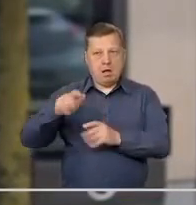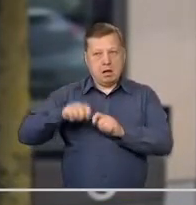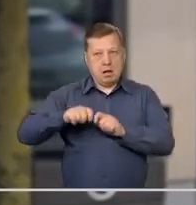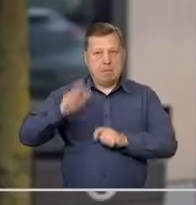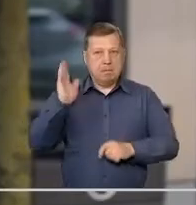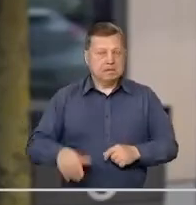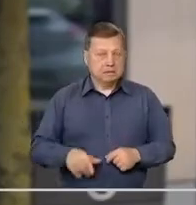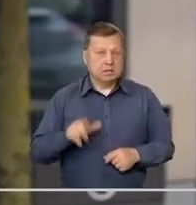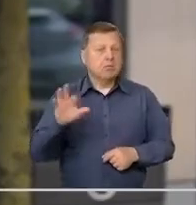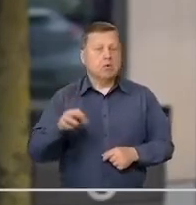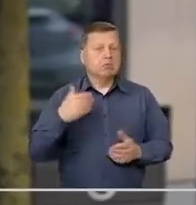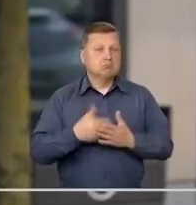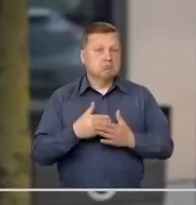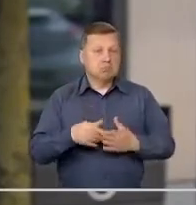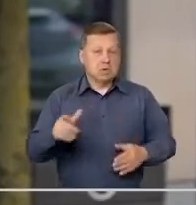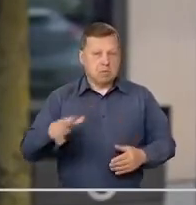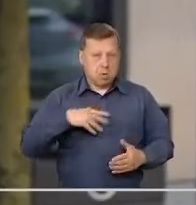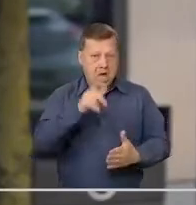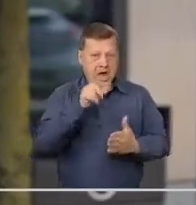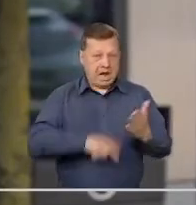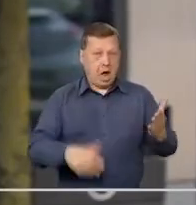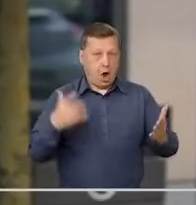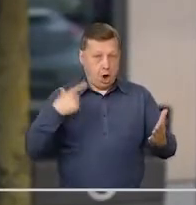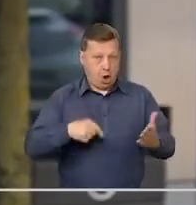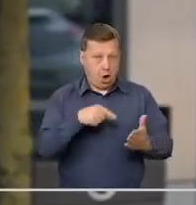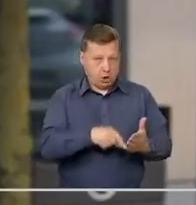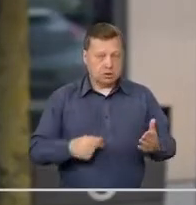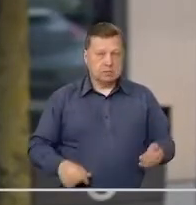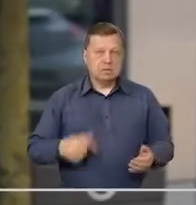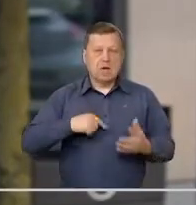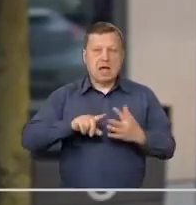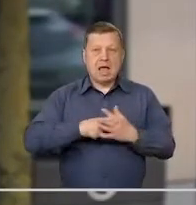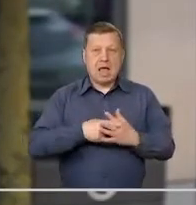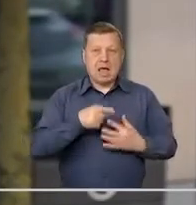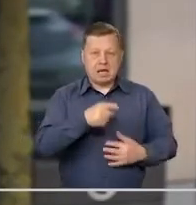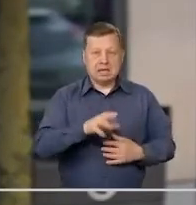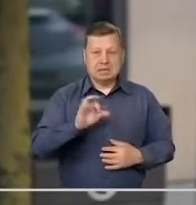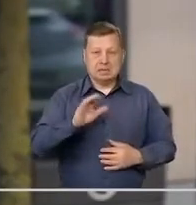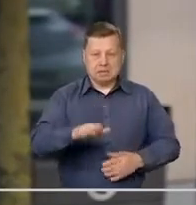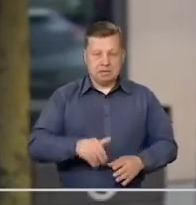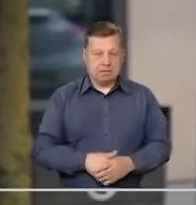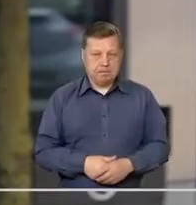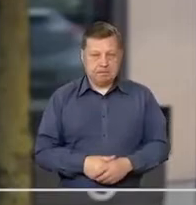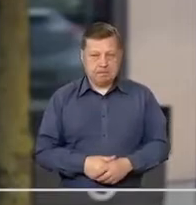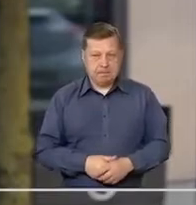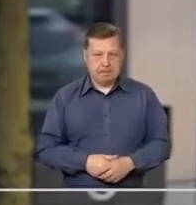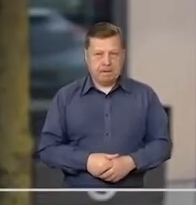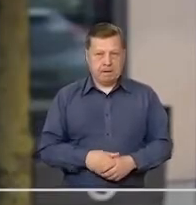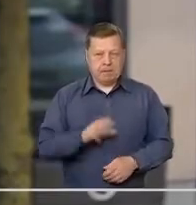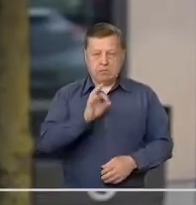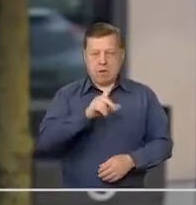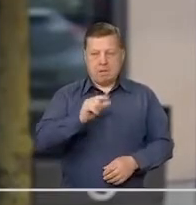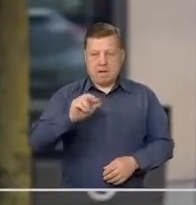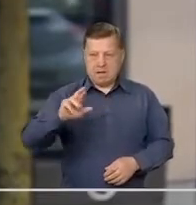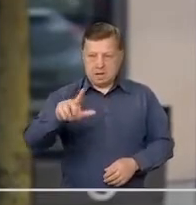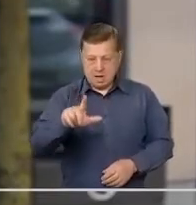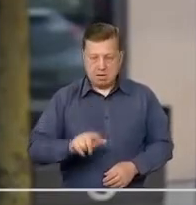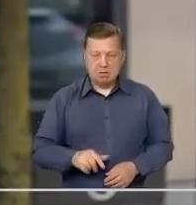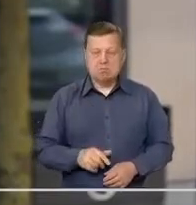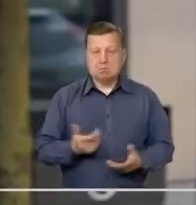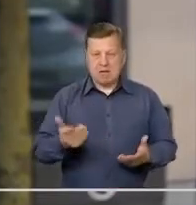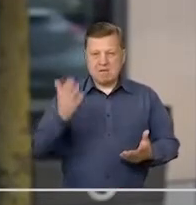wtedy została zaprezentowana lista osób, które były zarejestrowane przez służby specjalne PRL-u. Wiadomo było,